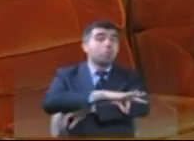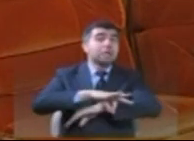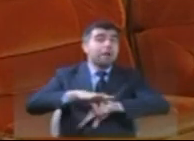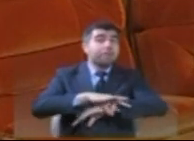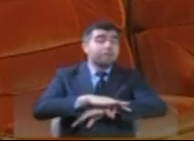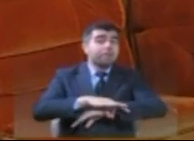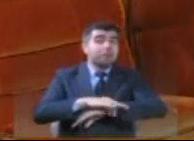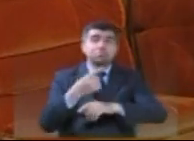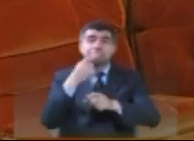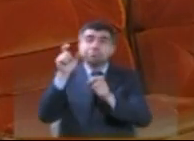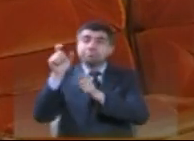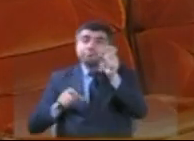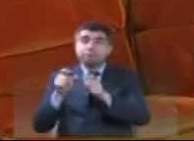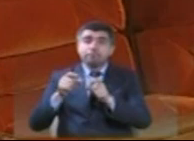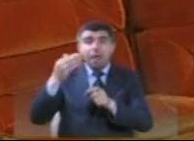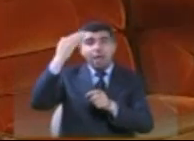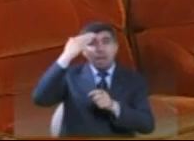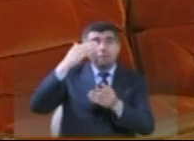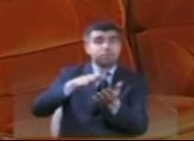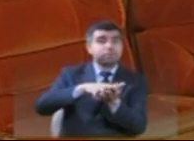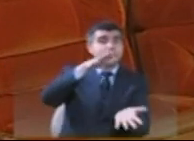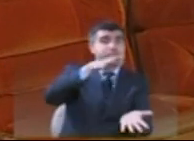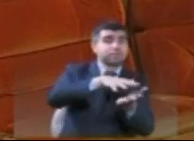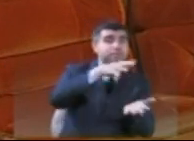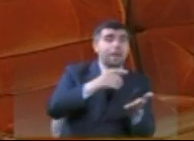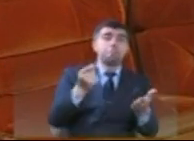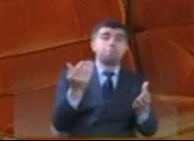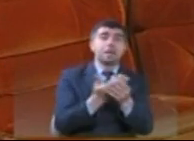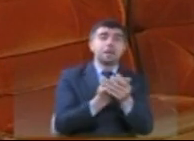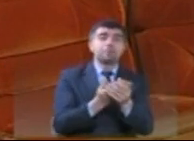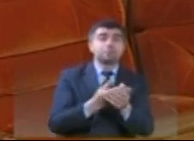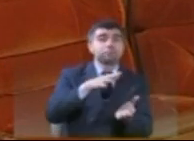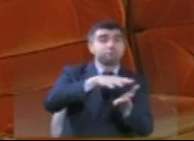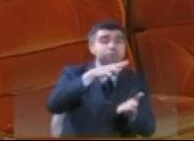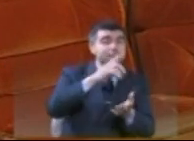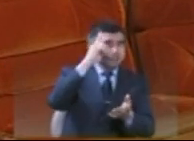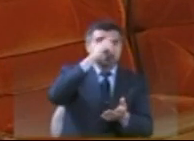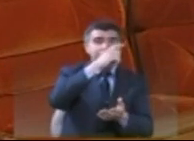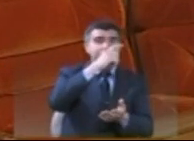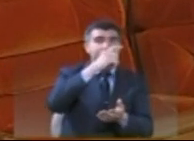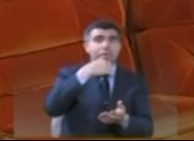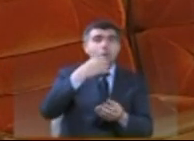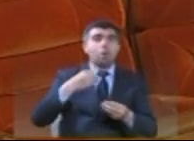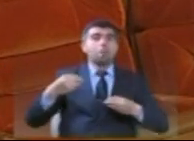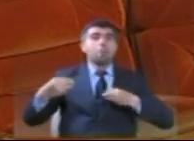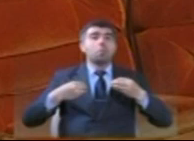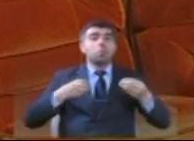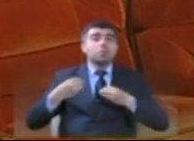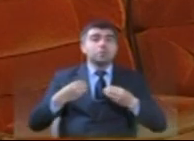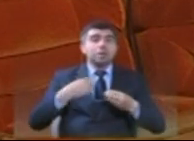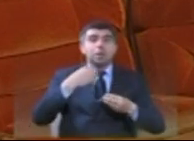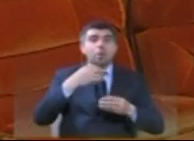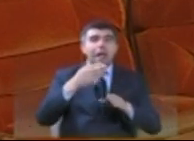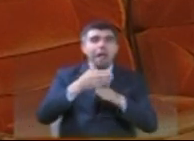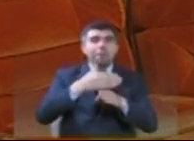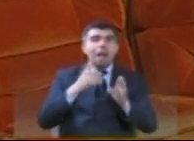وليس القيام بالاصل ديال العمل، لكن فيما يتعلق بالمصادقه المديريات يمكن للجماعه ان تستغني